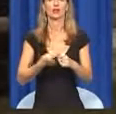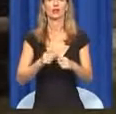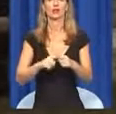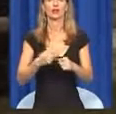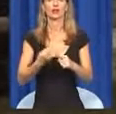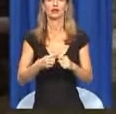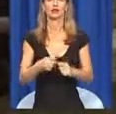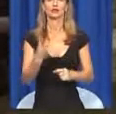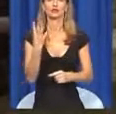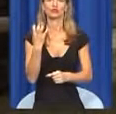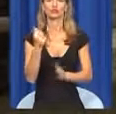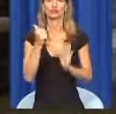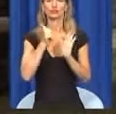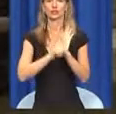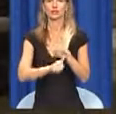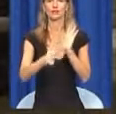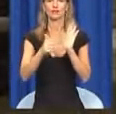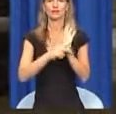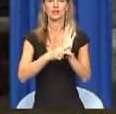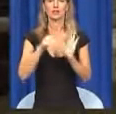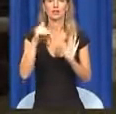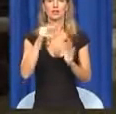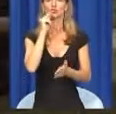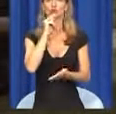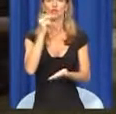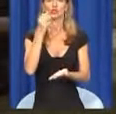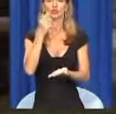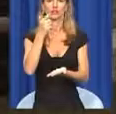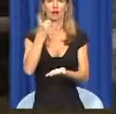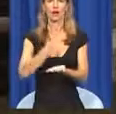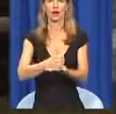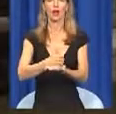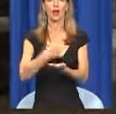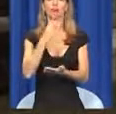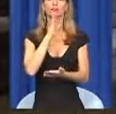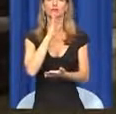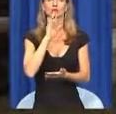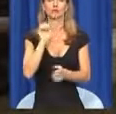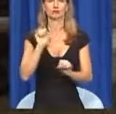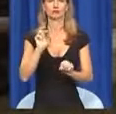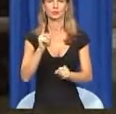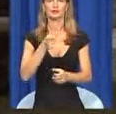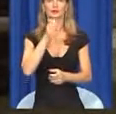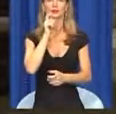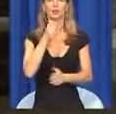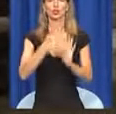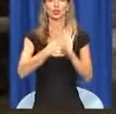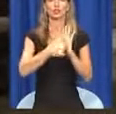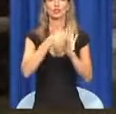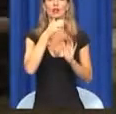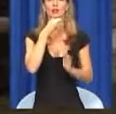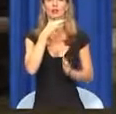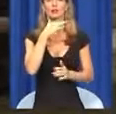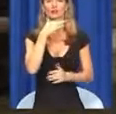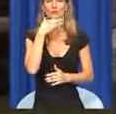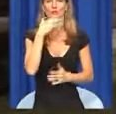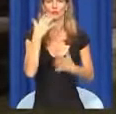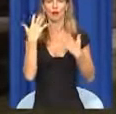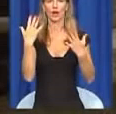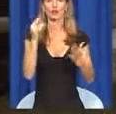це 468 тисяч чашок, які б одна дівчинка мала б пити 600 років. Чи маленький